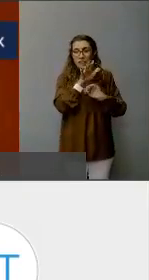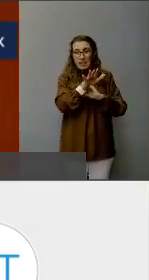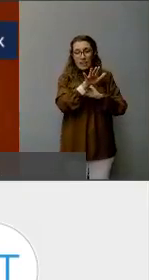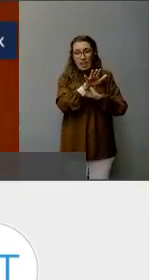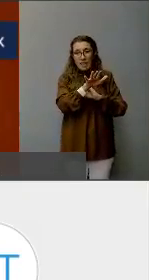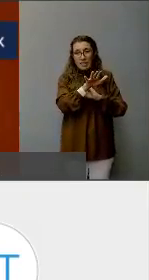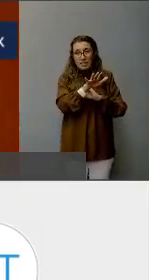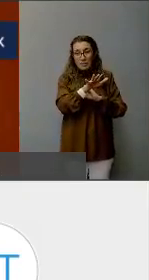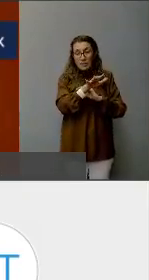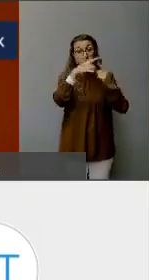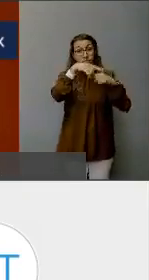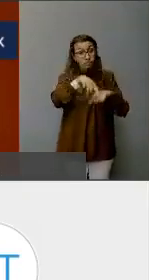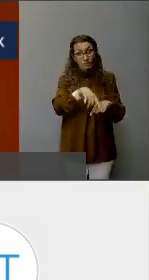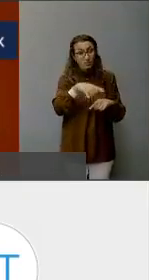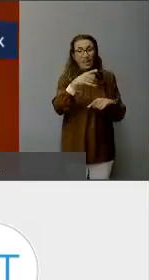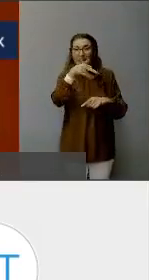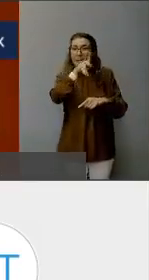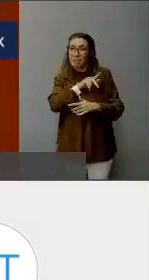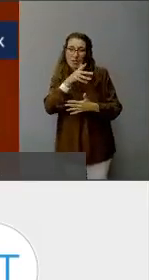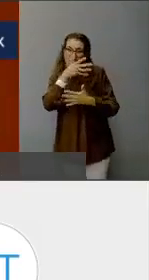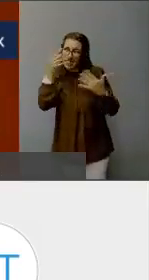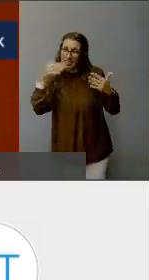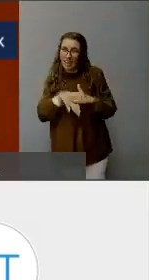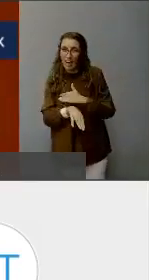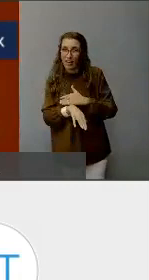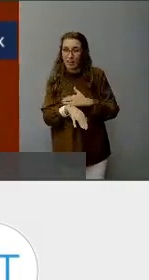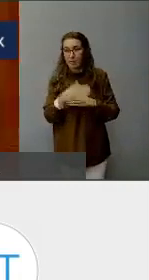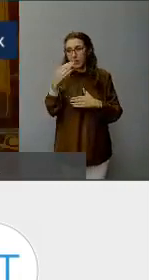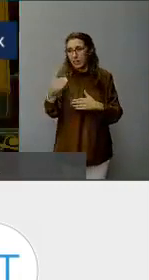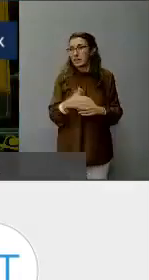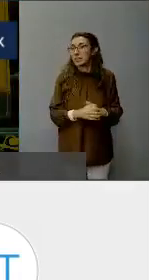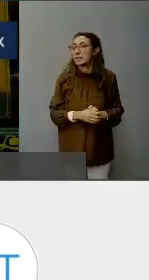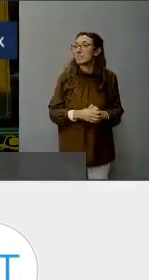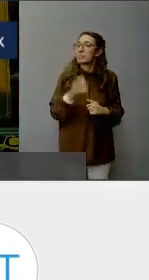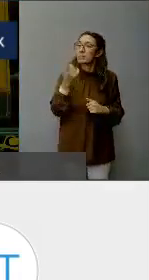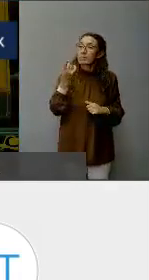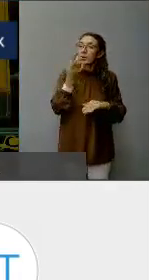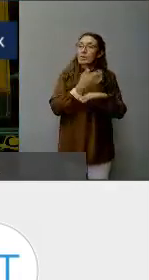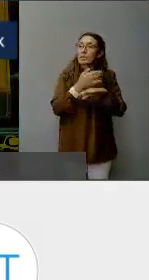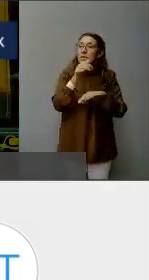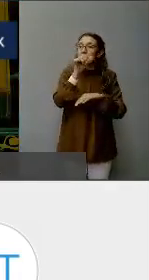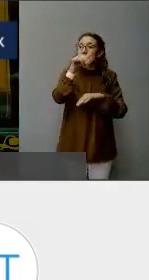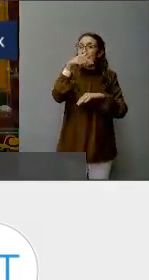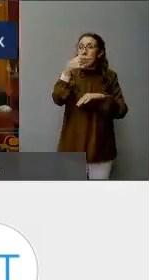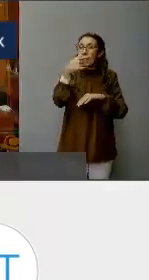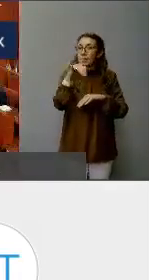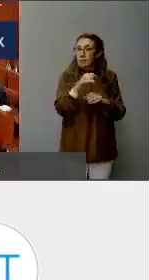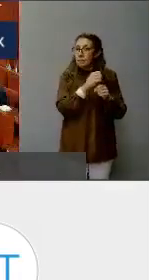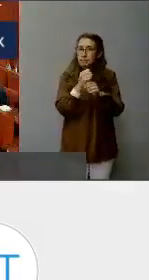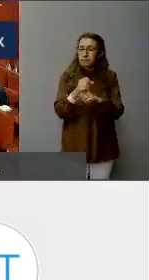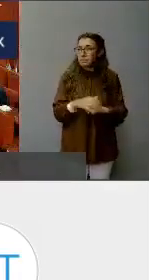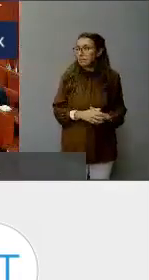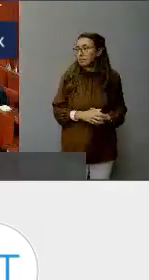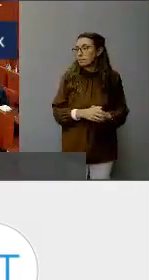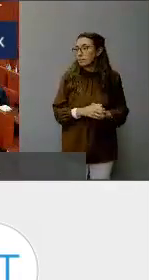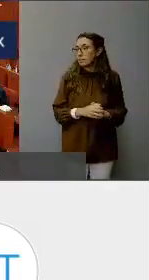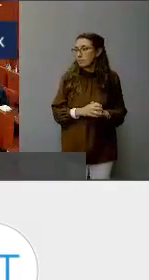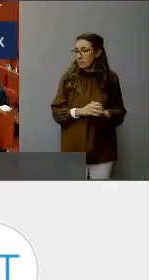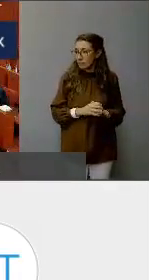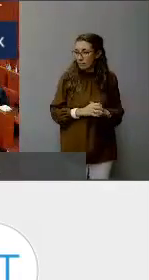di un anno nelle risposte grazie consigliere santi grazie